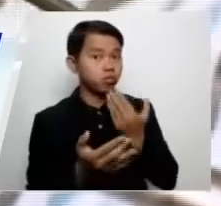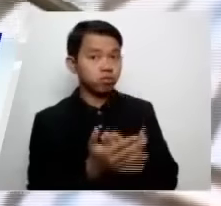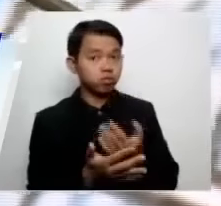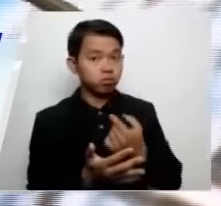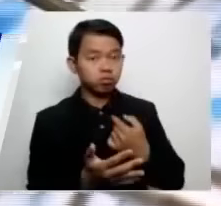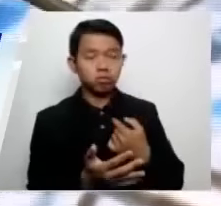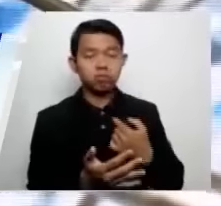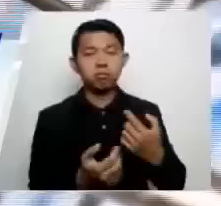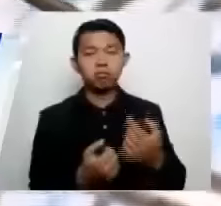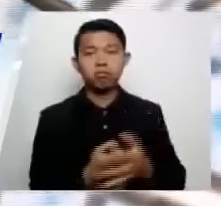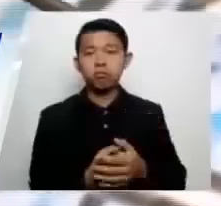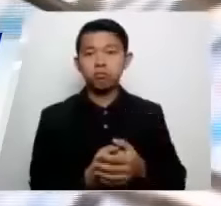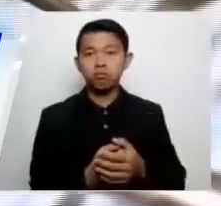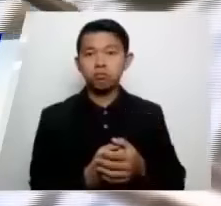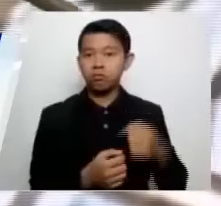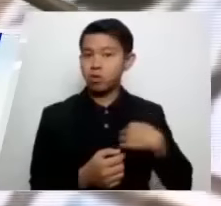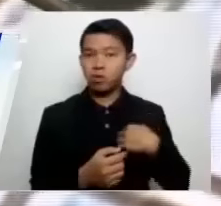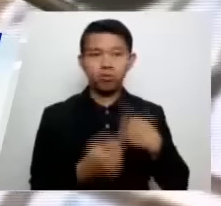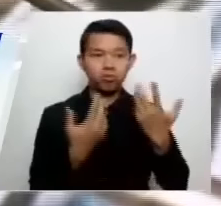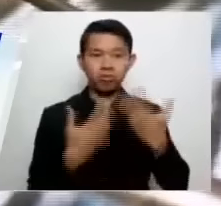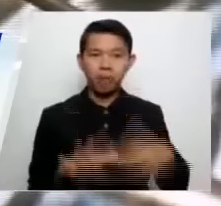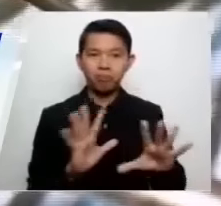wala na ako sa pwesto.